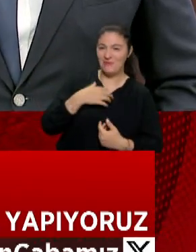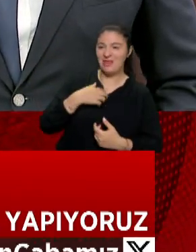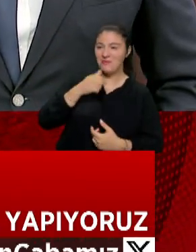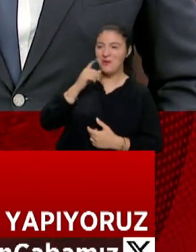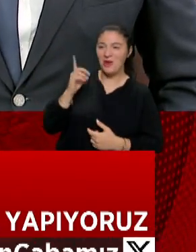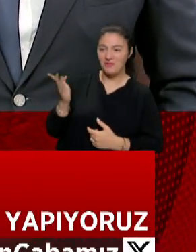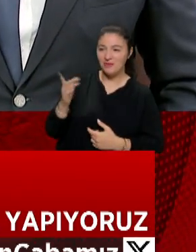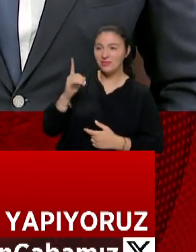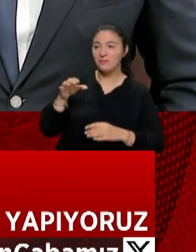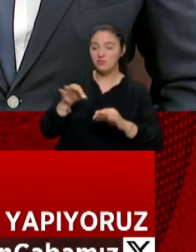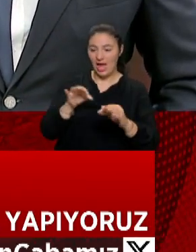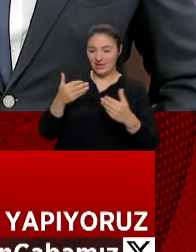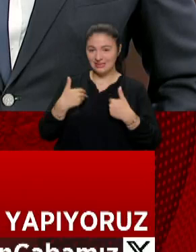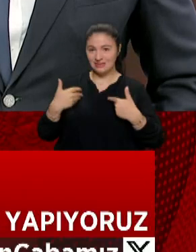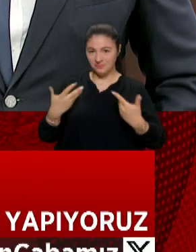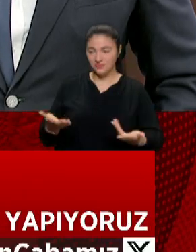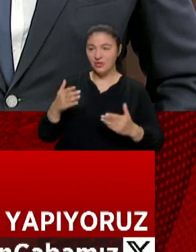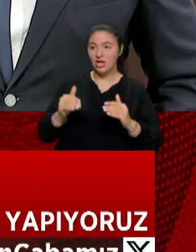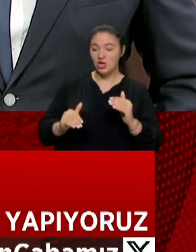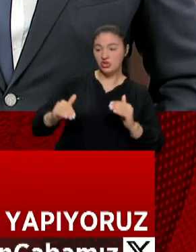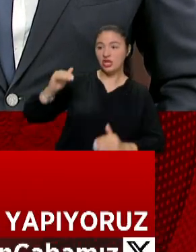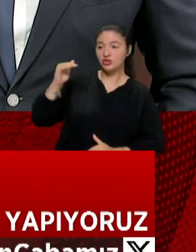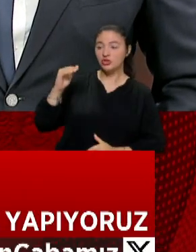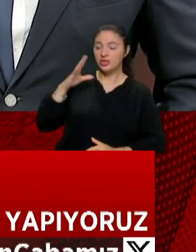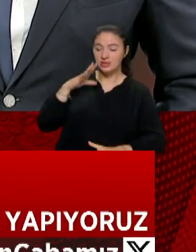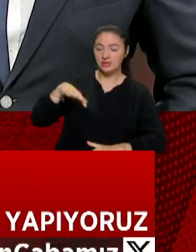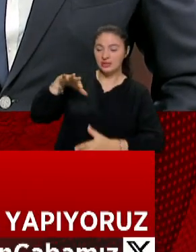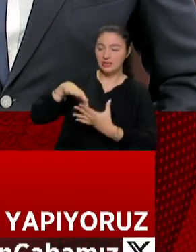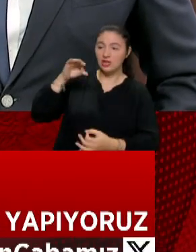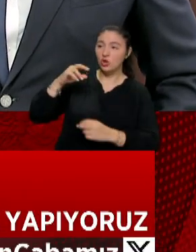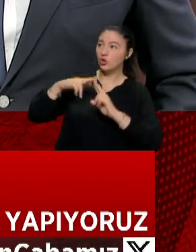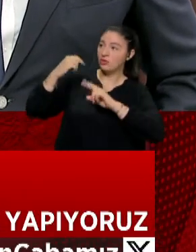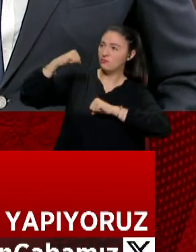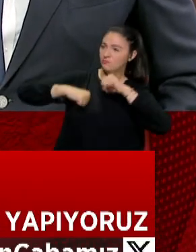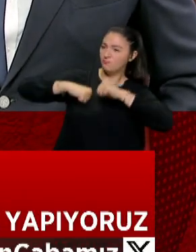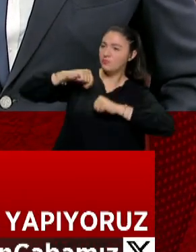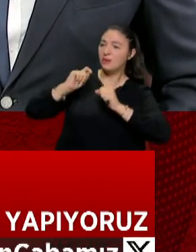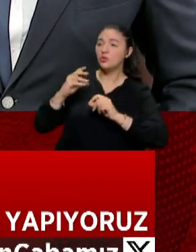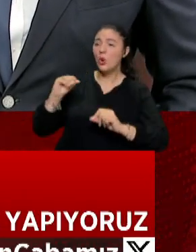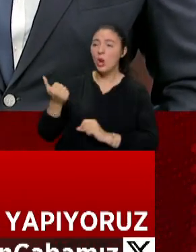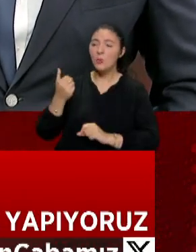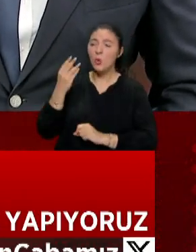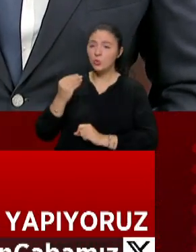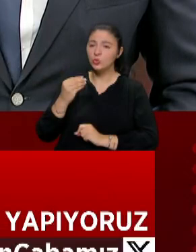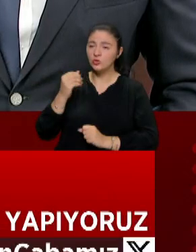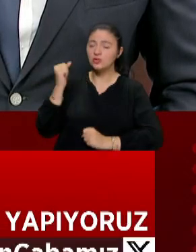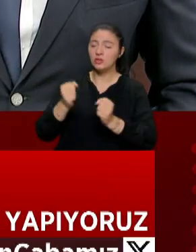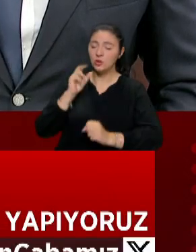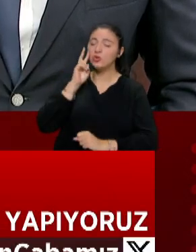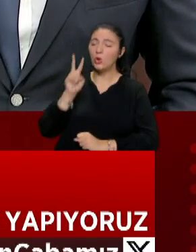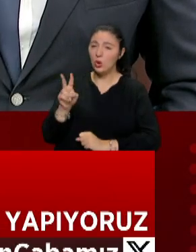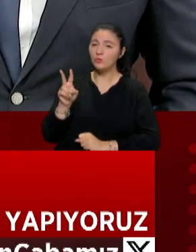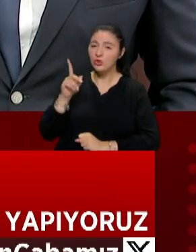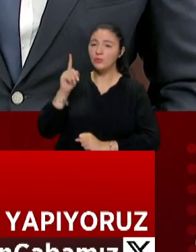Ee bir mühendisi olarak yetişkin bireylerle dünyayla rekabet etmenin ne kadar önemli olduğunu sanayide görmüş